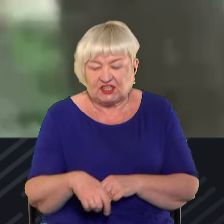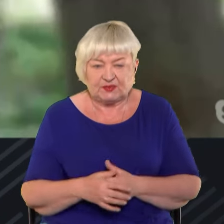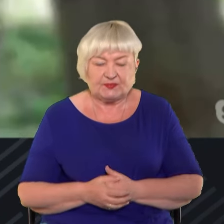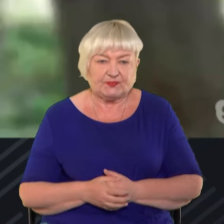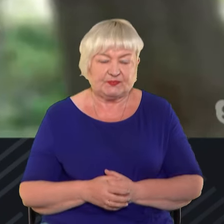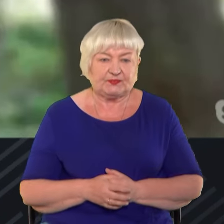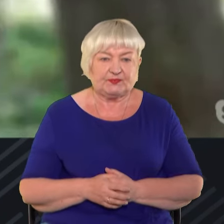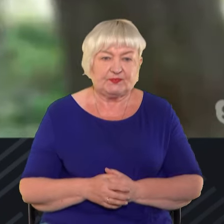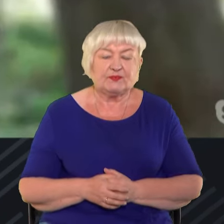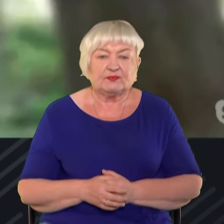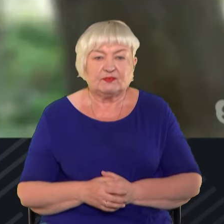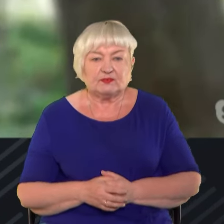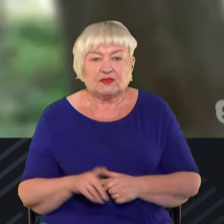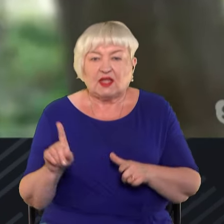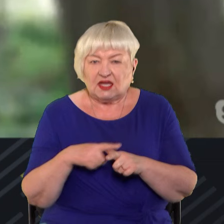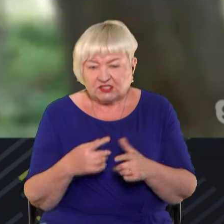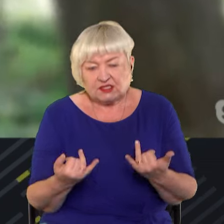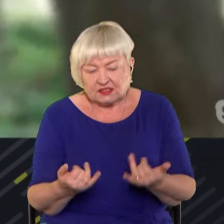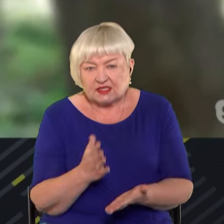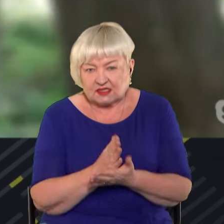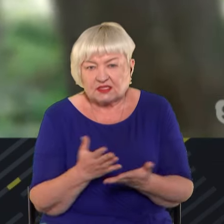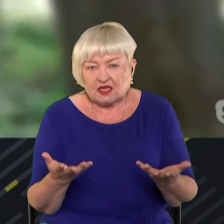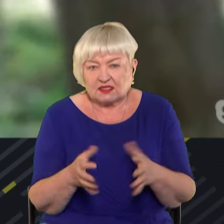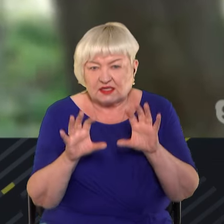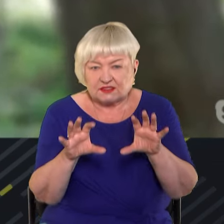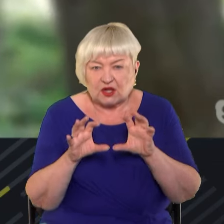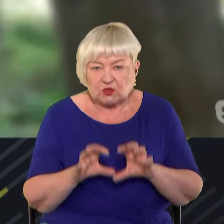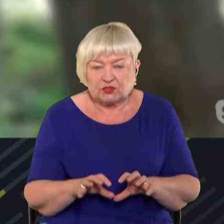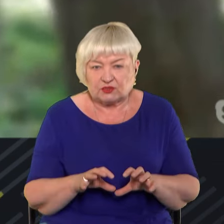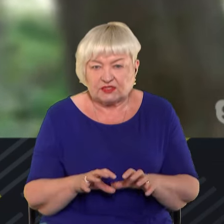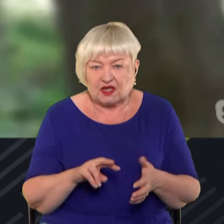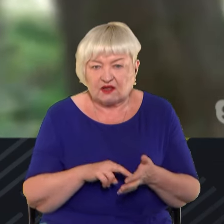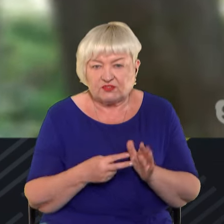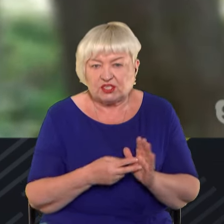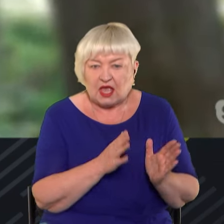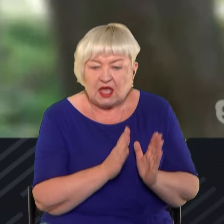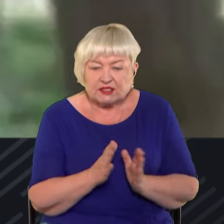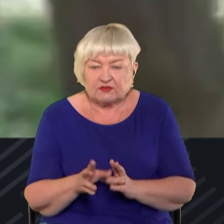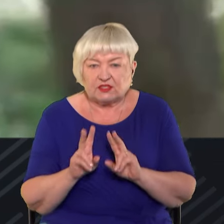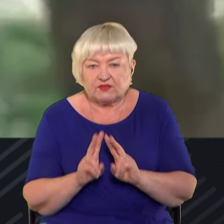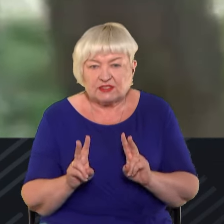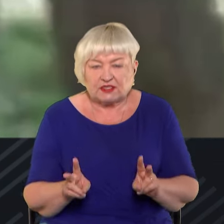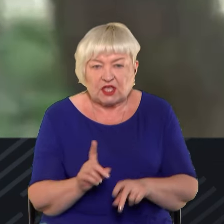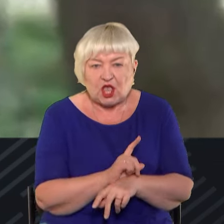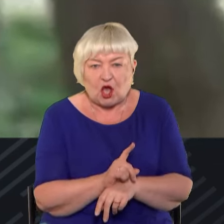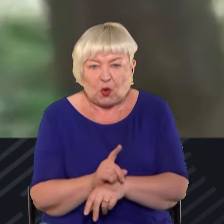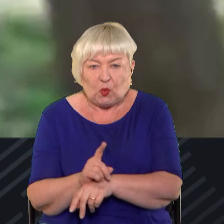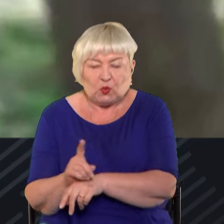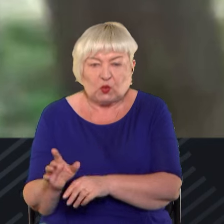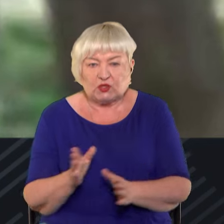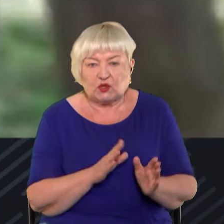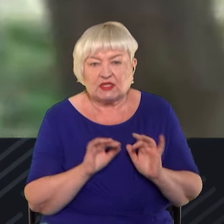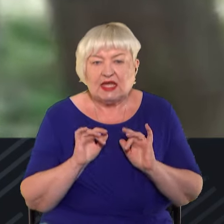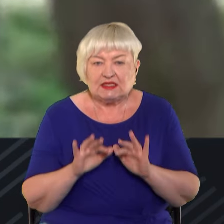а чи станом на зараз існують якісь законодавчі механізми, які, власне, регулюють діяльність роботи телеграму